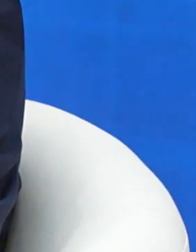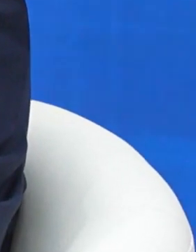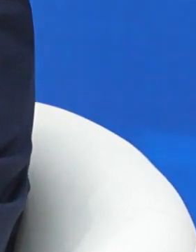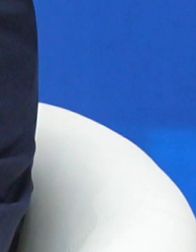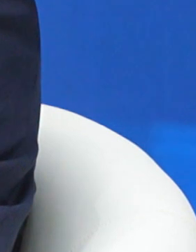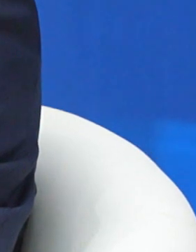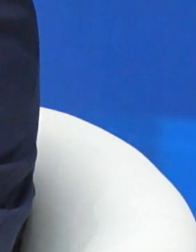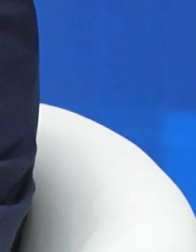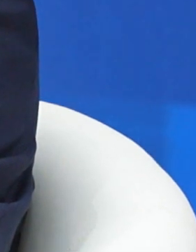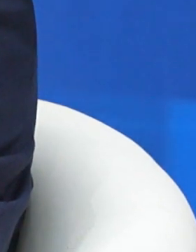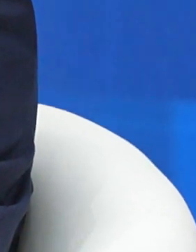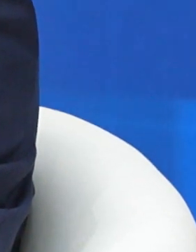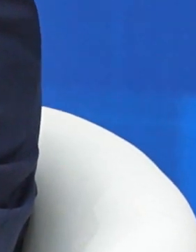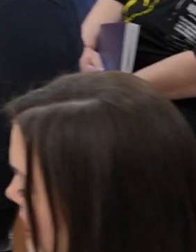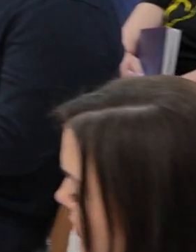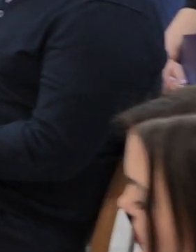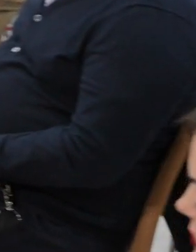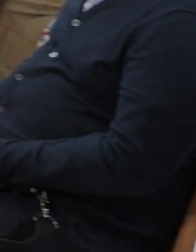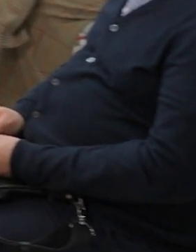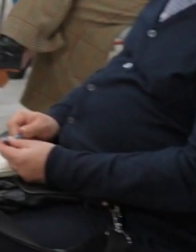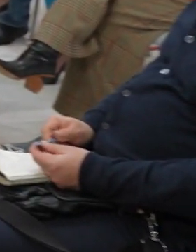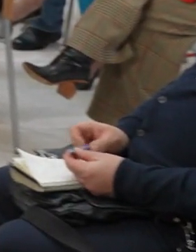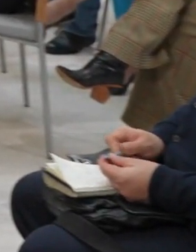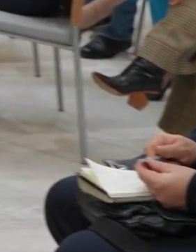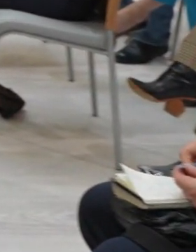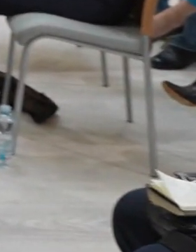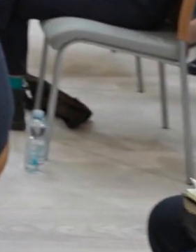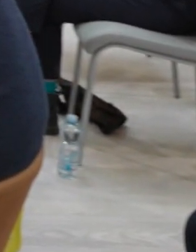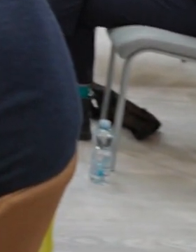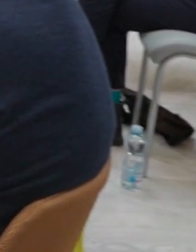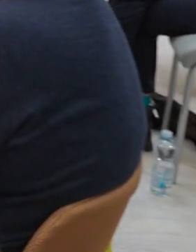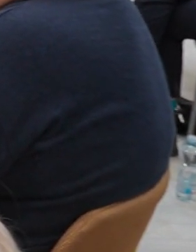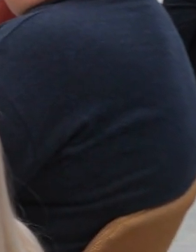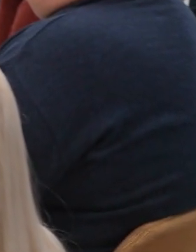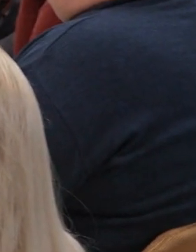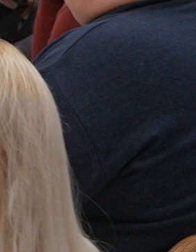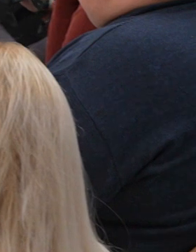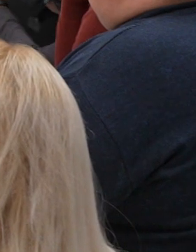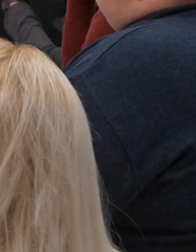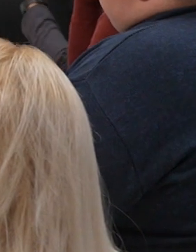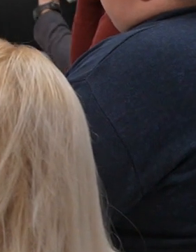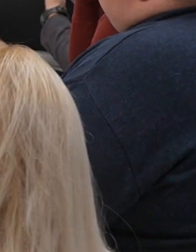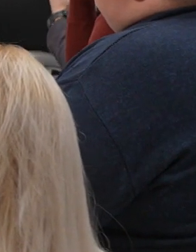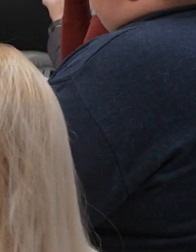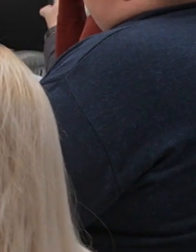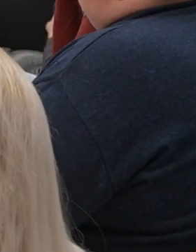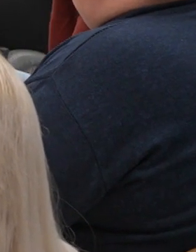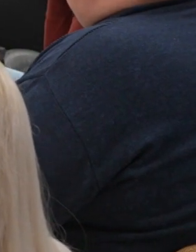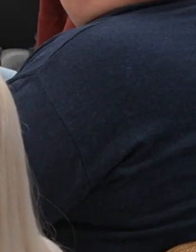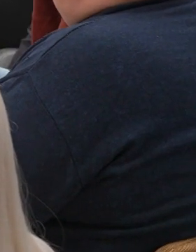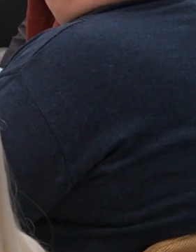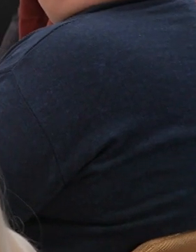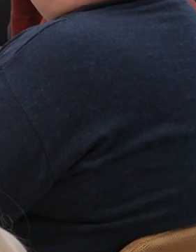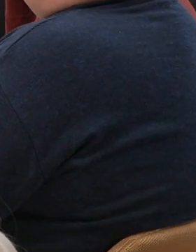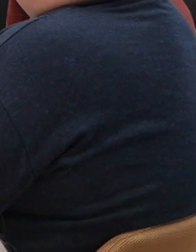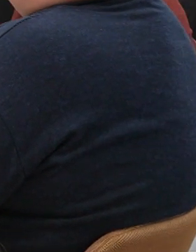встрече все по-честному. Многие уверены, Вячеслав Гладков – человек максимально спокойный. Однако глава региона признался в своей